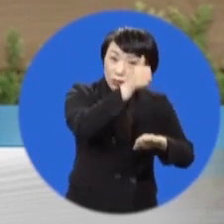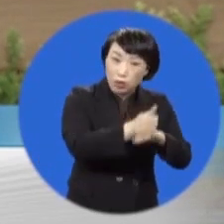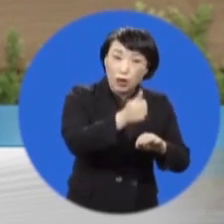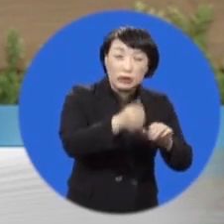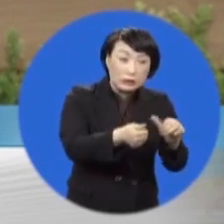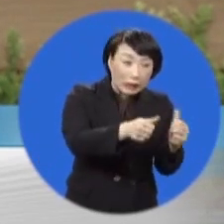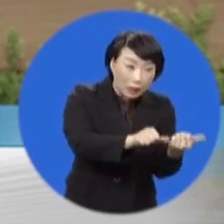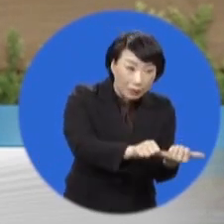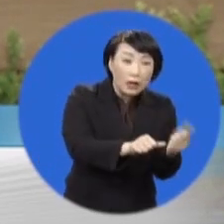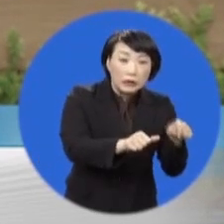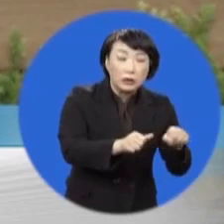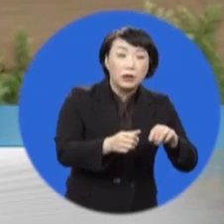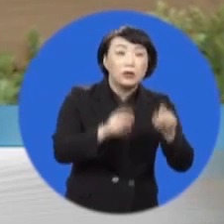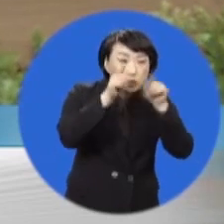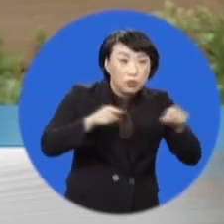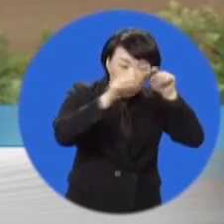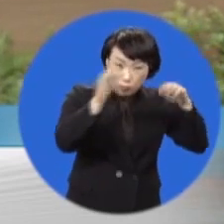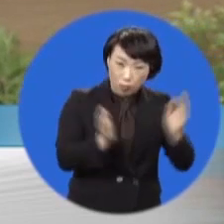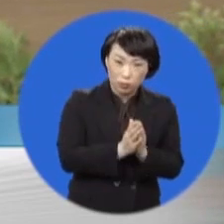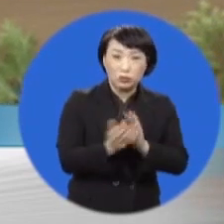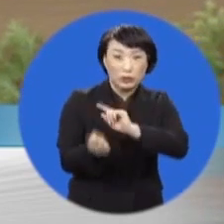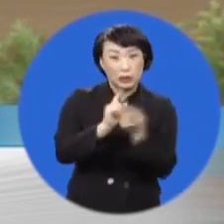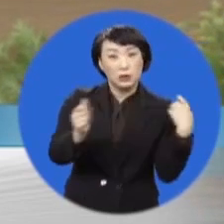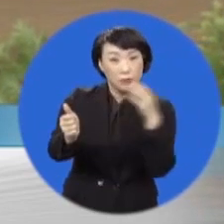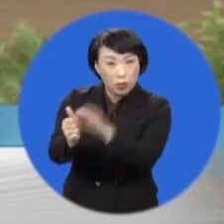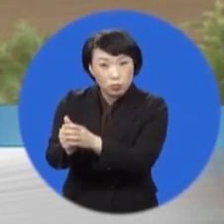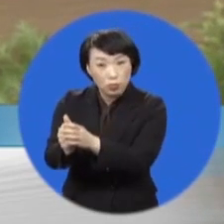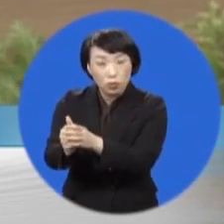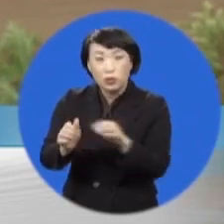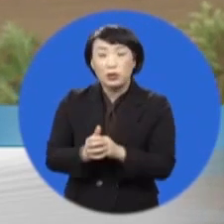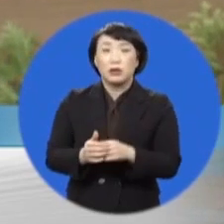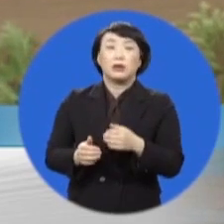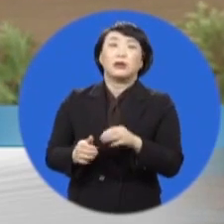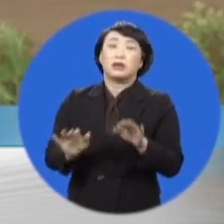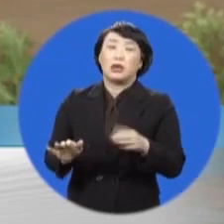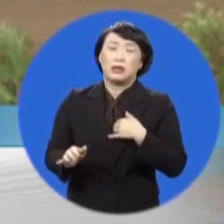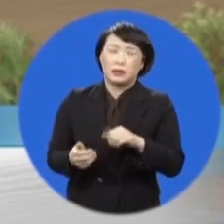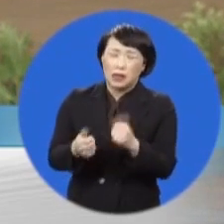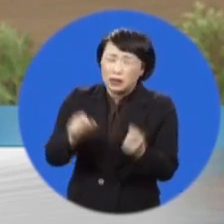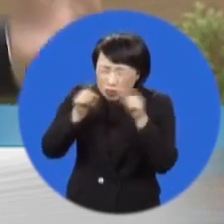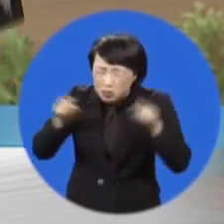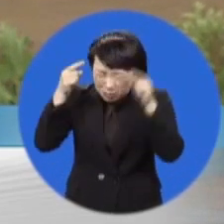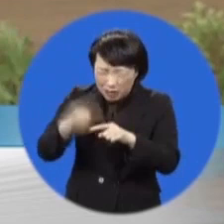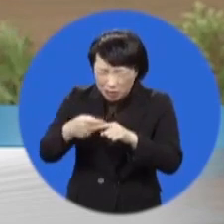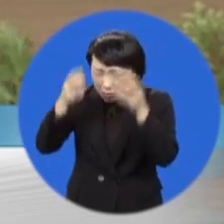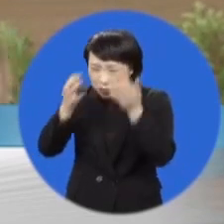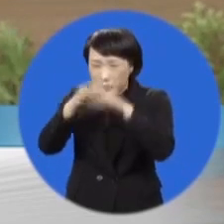이라는 것을 준비 15 사망과 지우 골방 물 할거 풍 걸 담당하시고